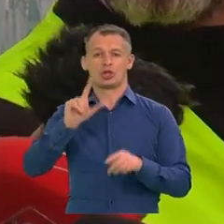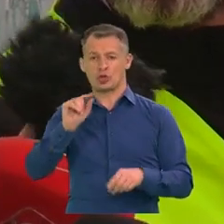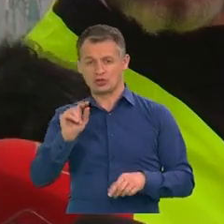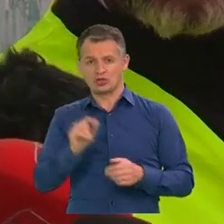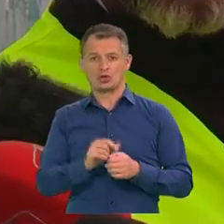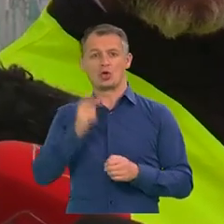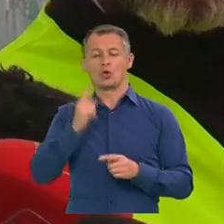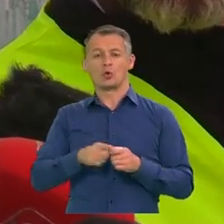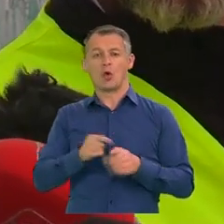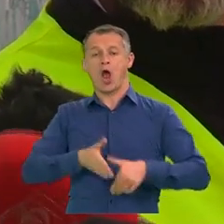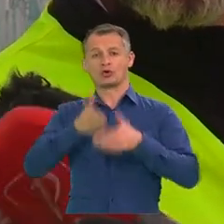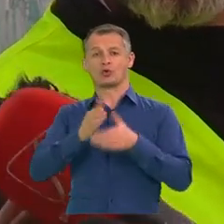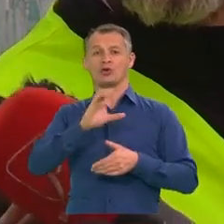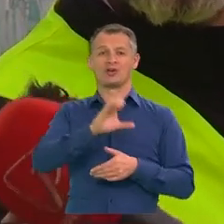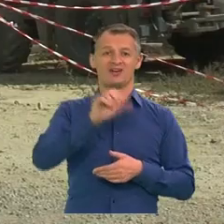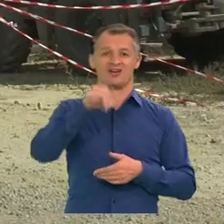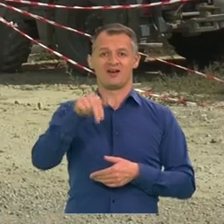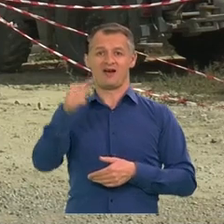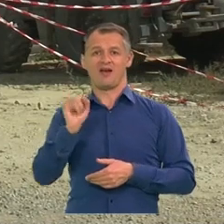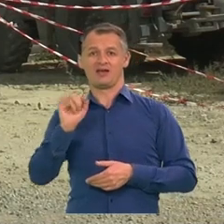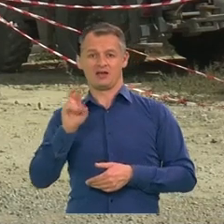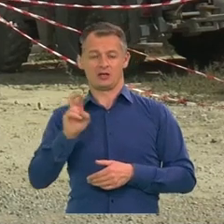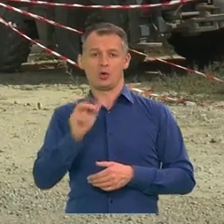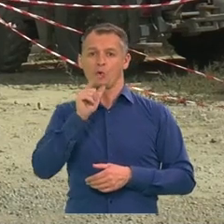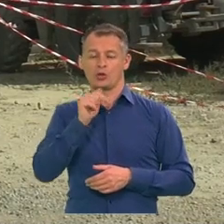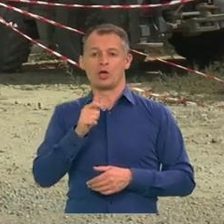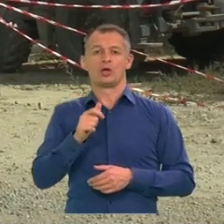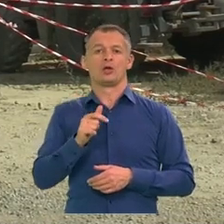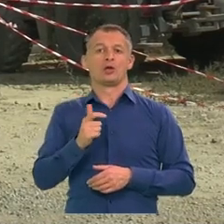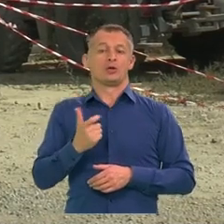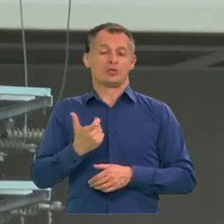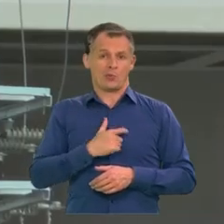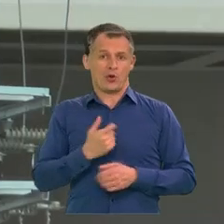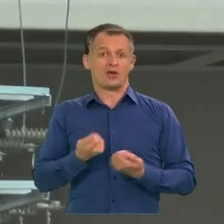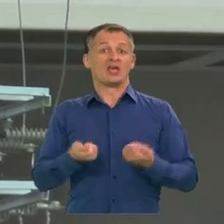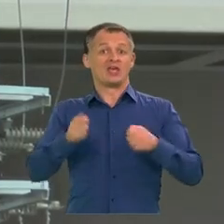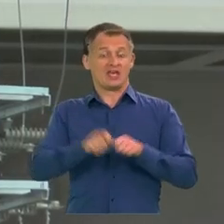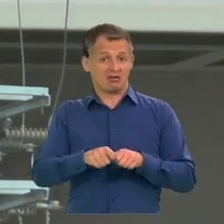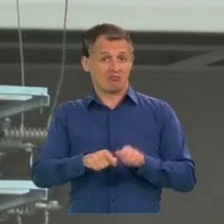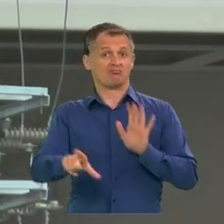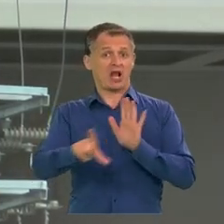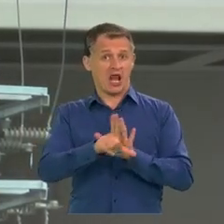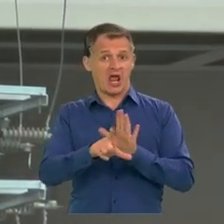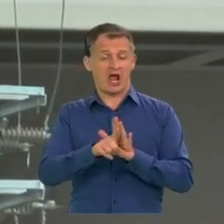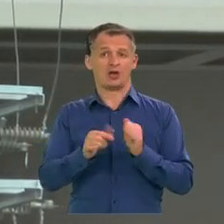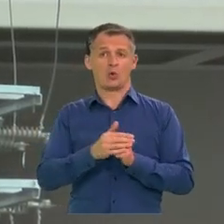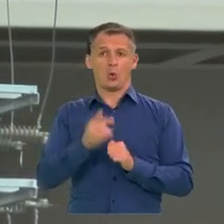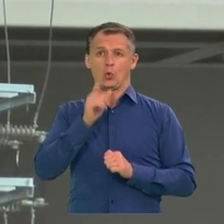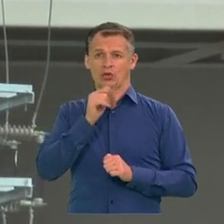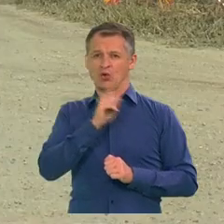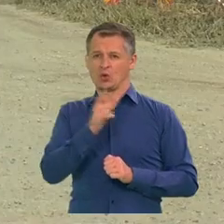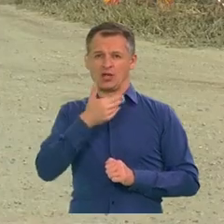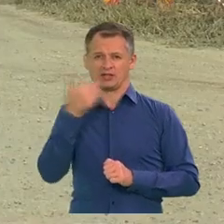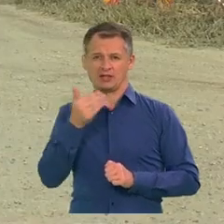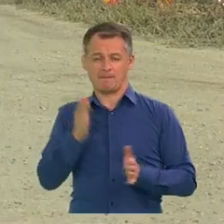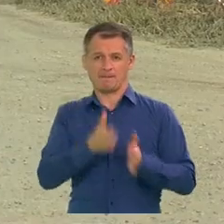celor de la CNAIR, acolo unde lucrurile pot fi închise în cadrul legal, unde nu, există și partea